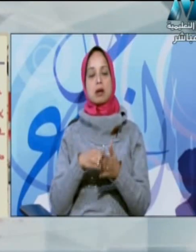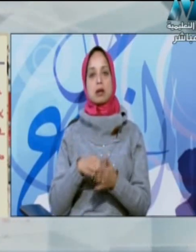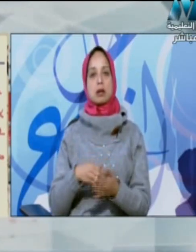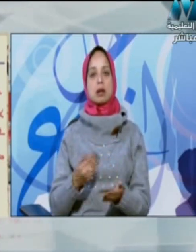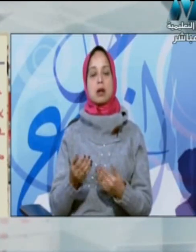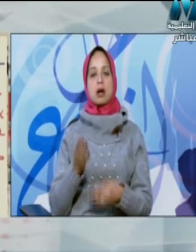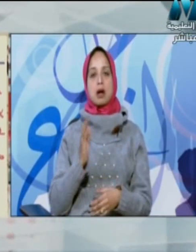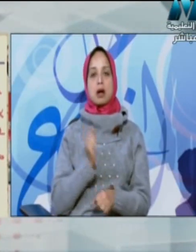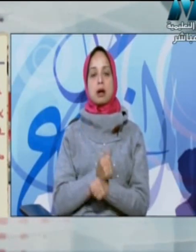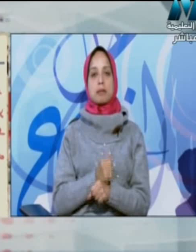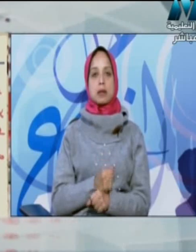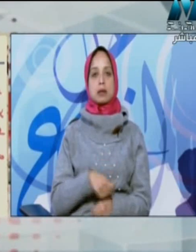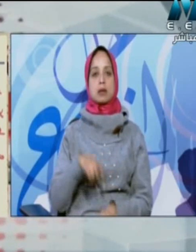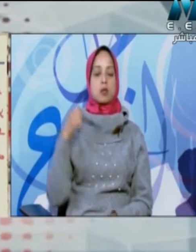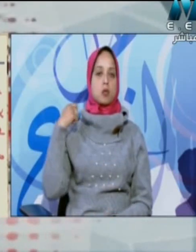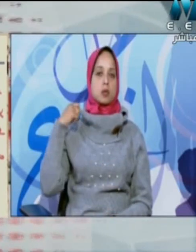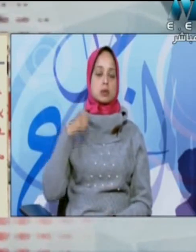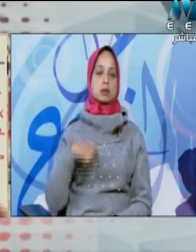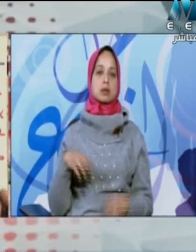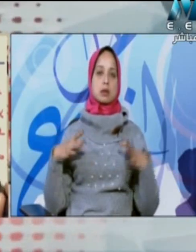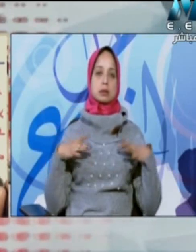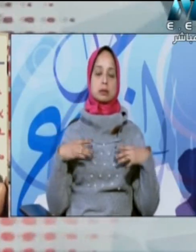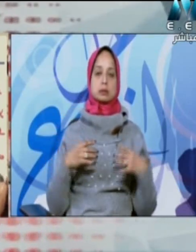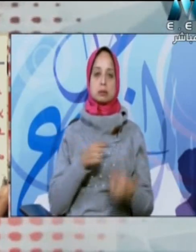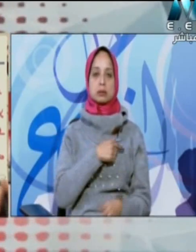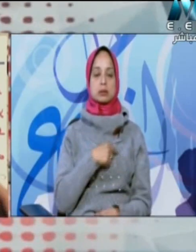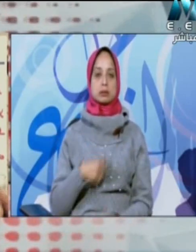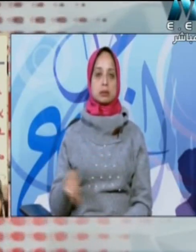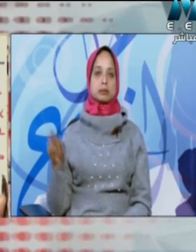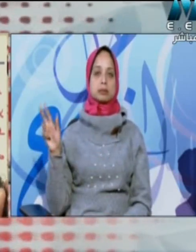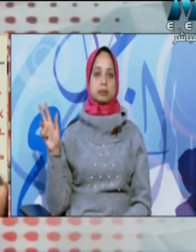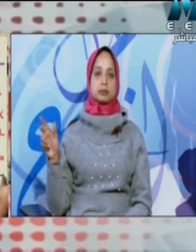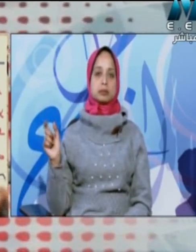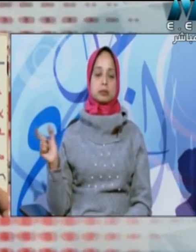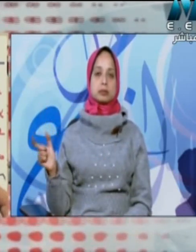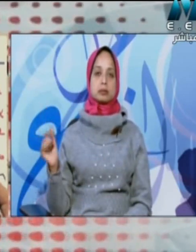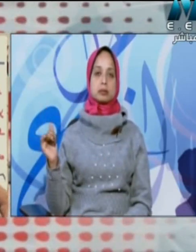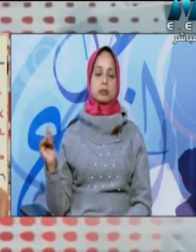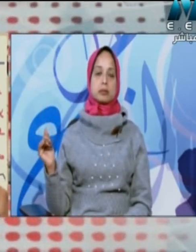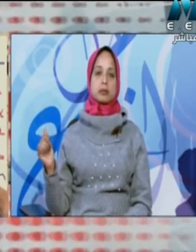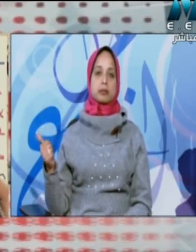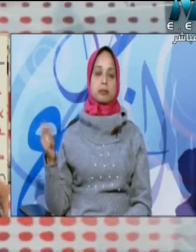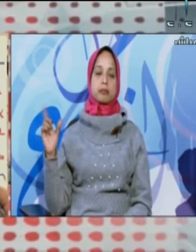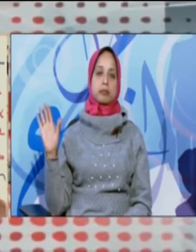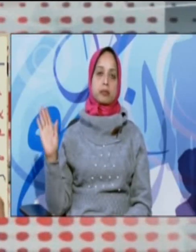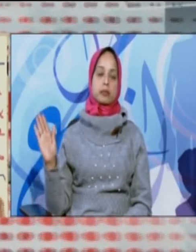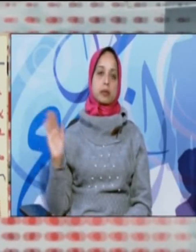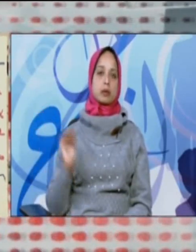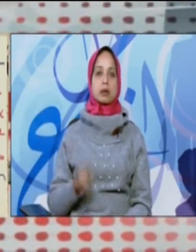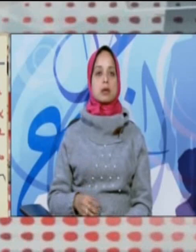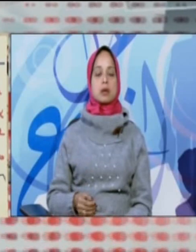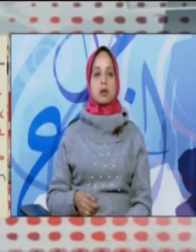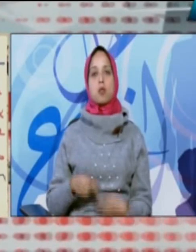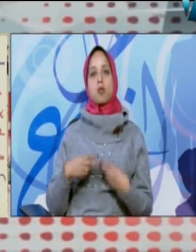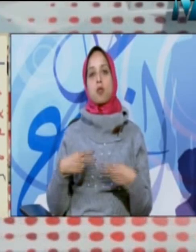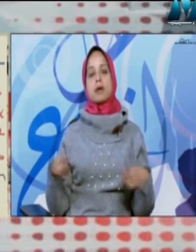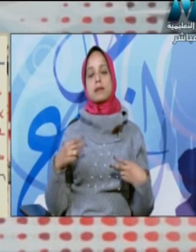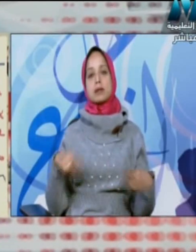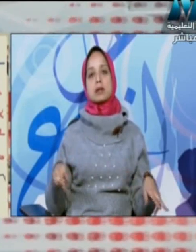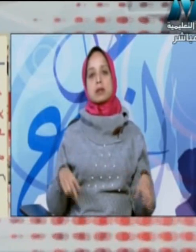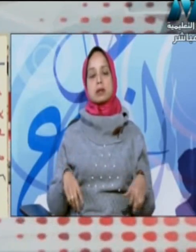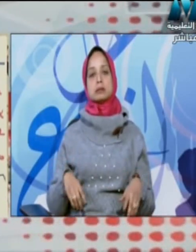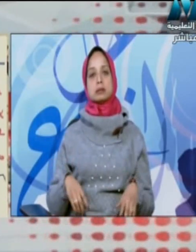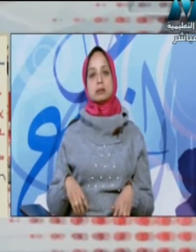برئاسة النحاس، وقبل السفير الإنجليزي. ركز بقى كده، قبل الكلام ده مين بقى؟